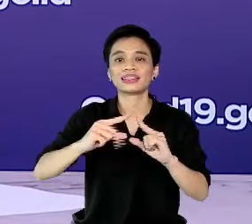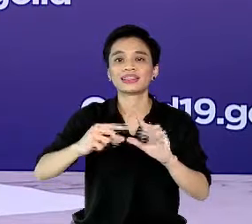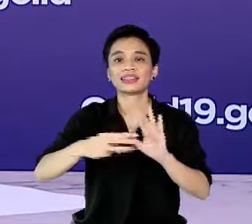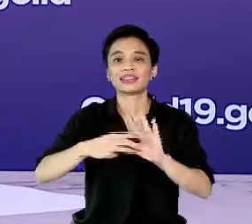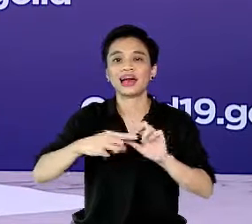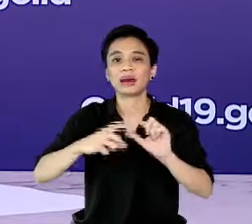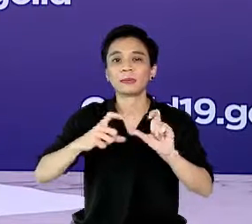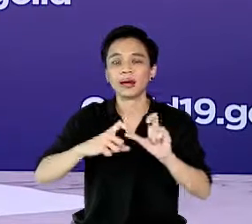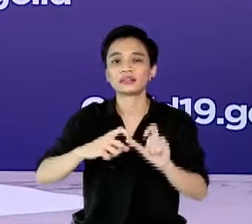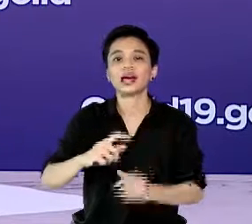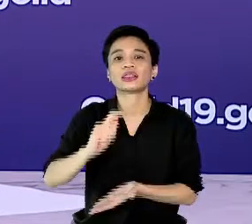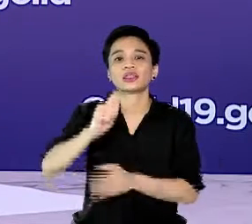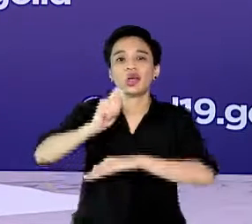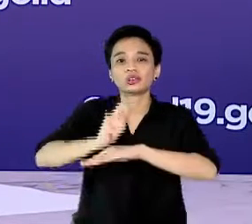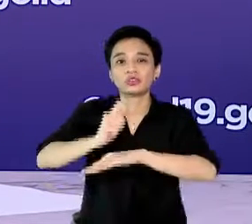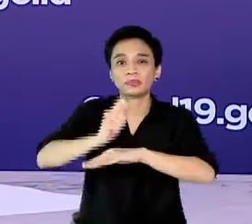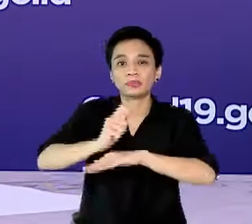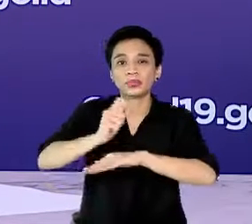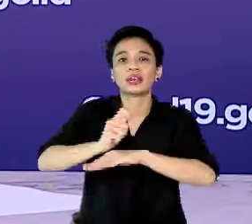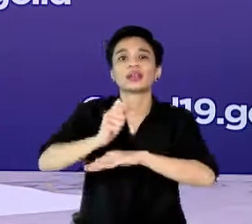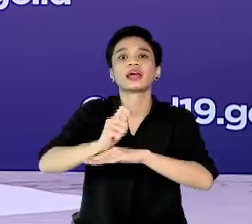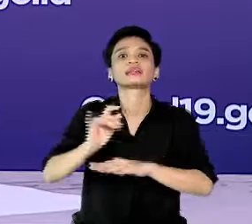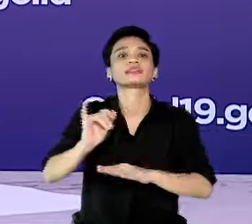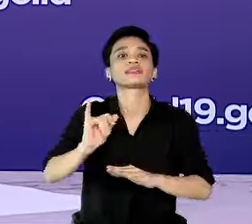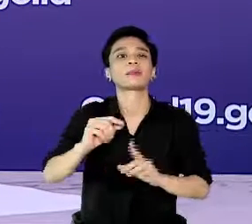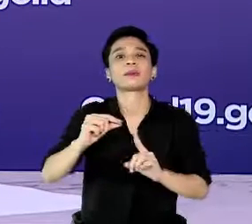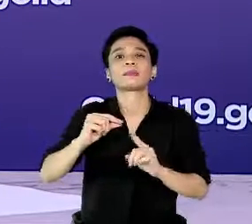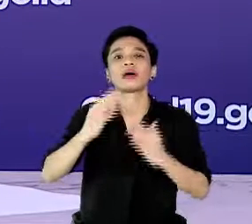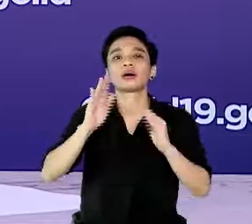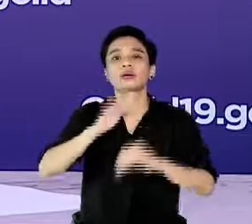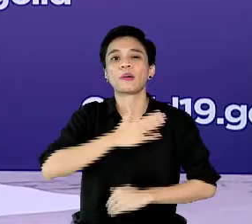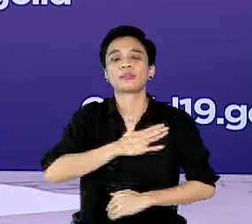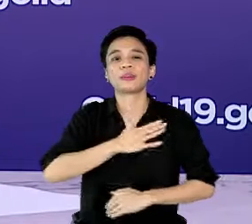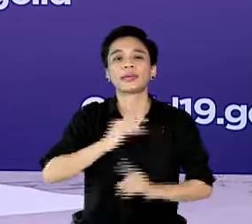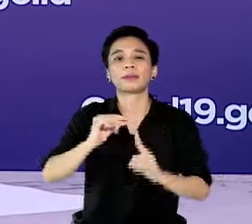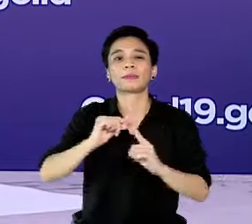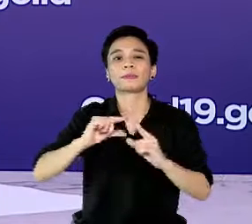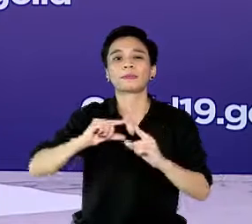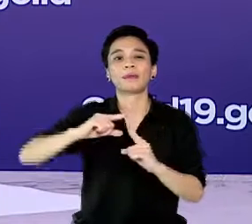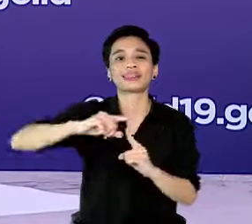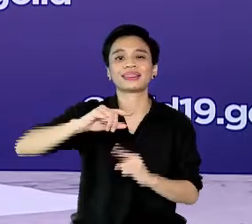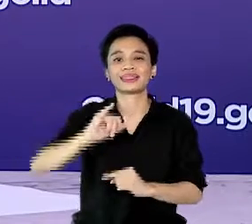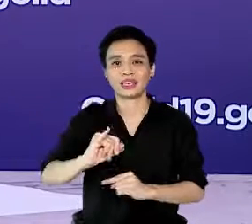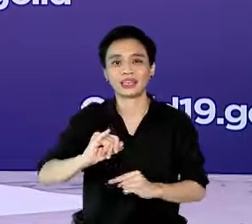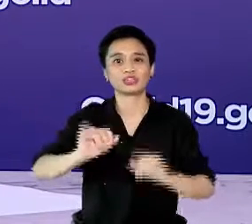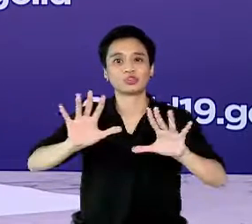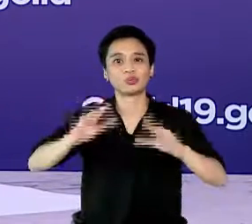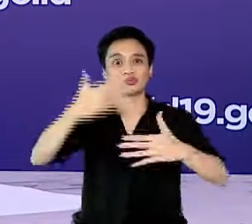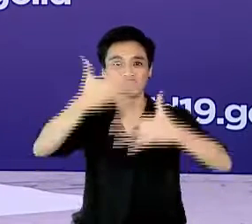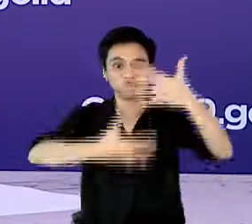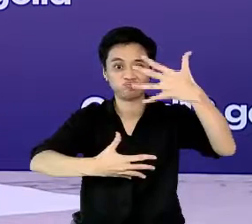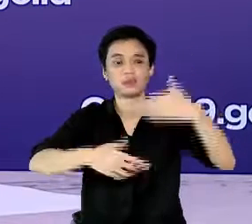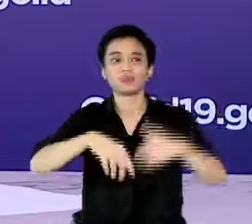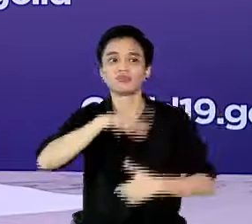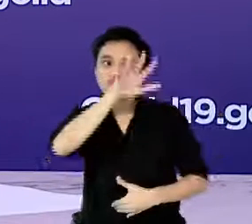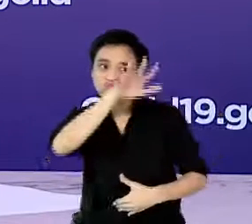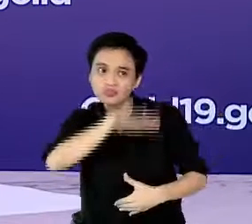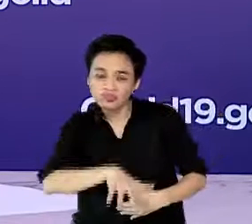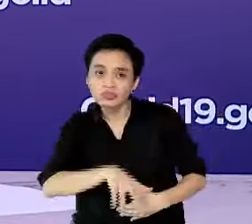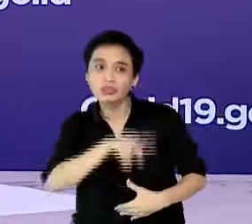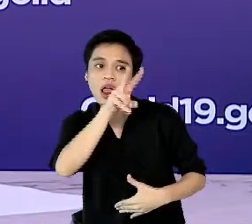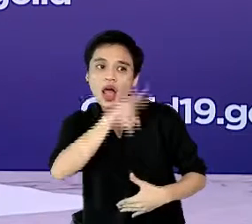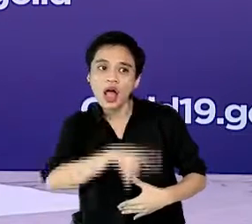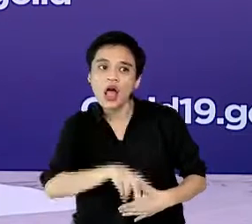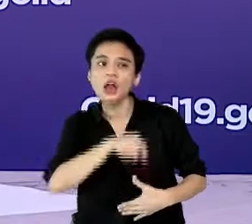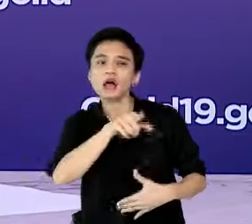Kota Tanjungpinang dan Kabupaten Pati Hai secara garis besar nyatanya perkembangan jonasi mingguan